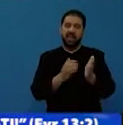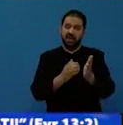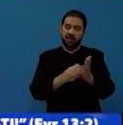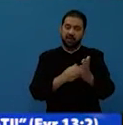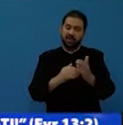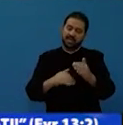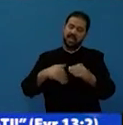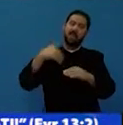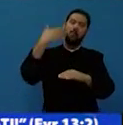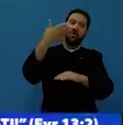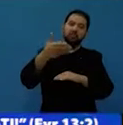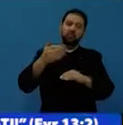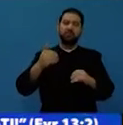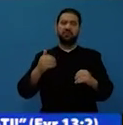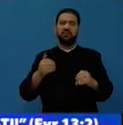să depășim